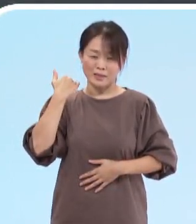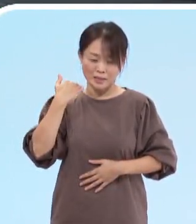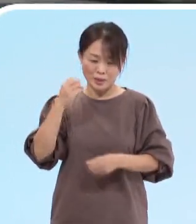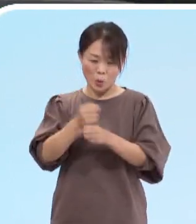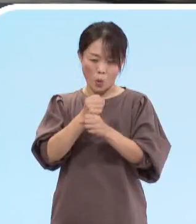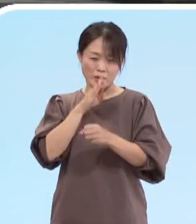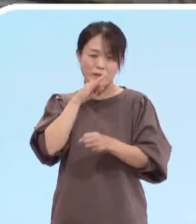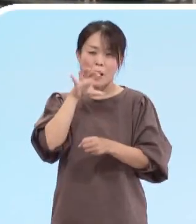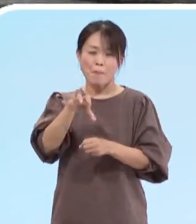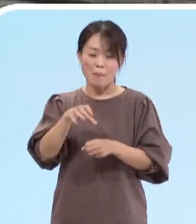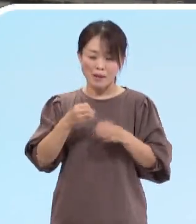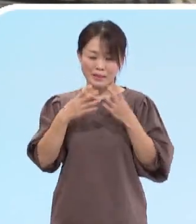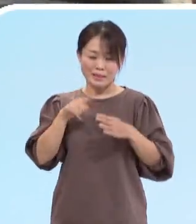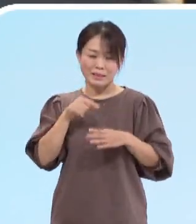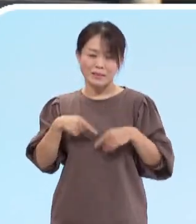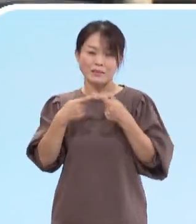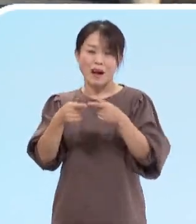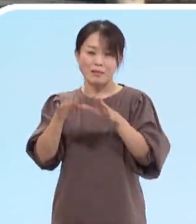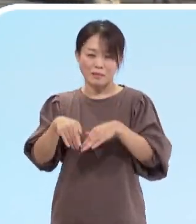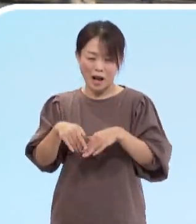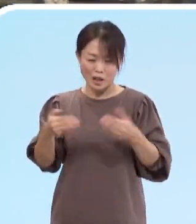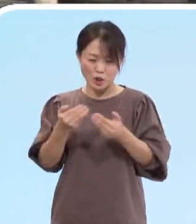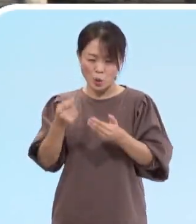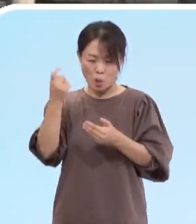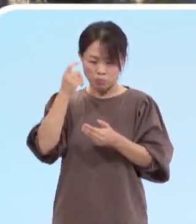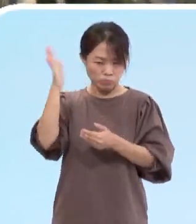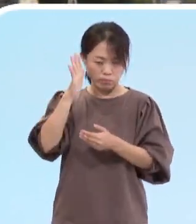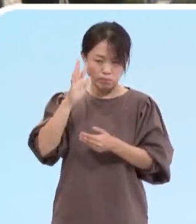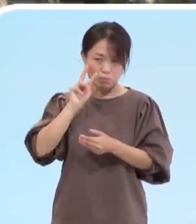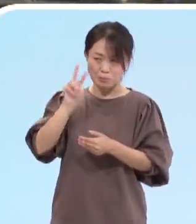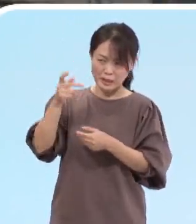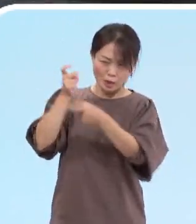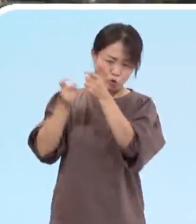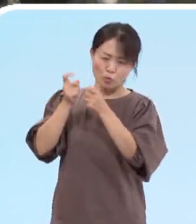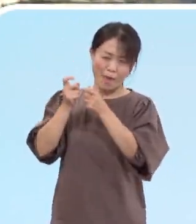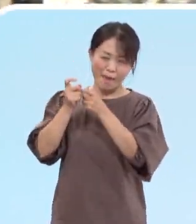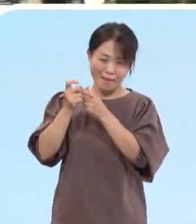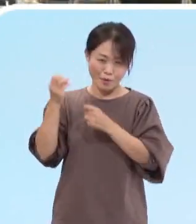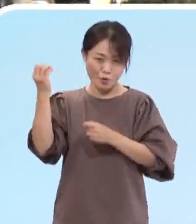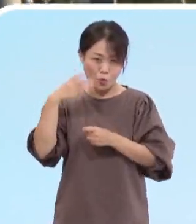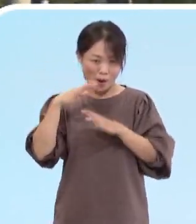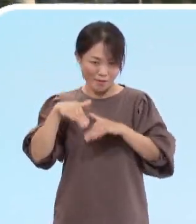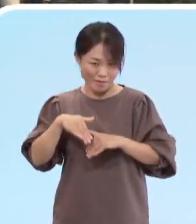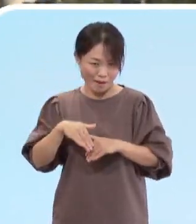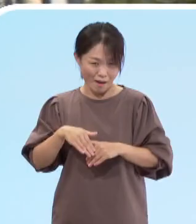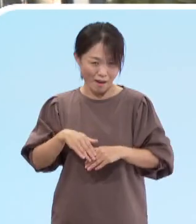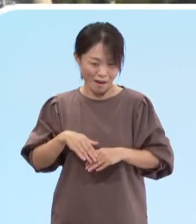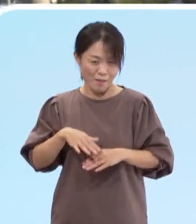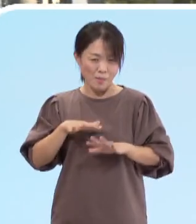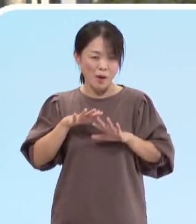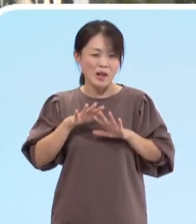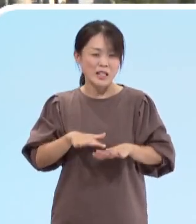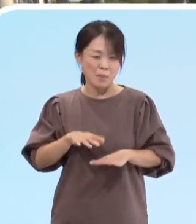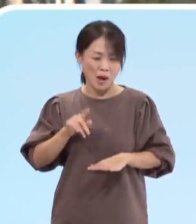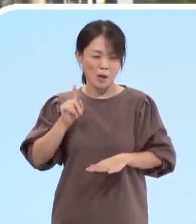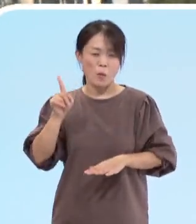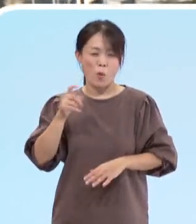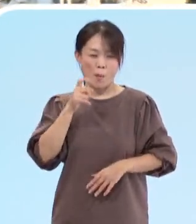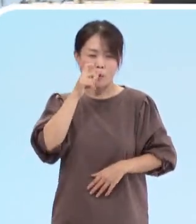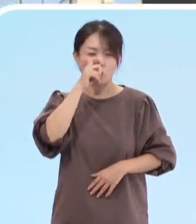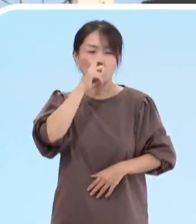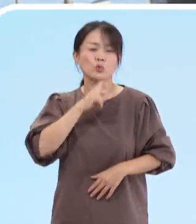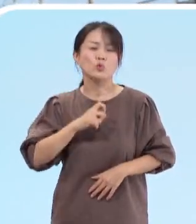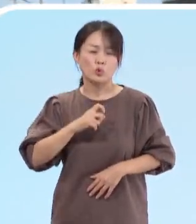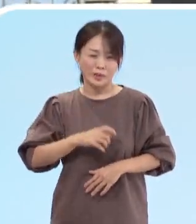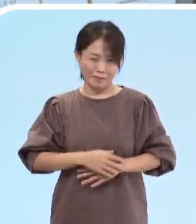昔、まあ、工事現場に新人が入りますと仕事を教えてもらうな、目で盗め、なんて言われておりましたけども、もうそ